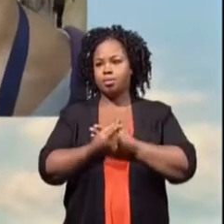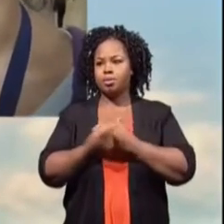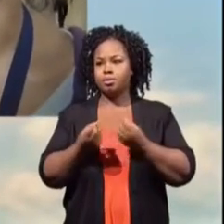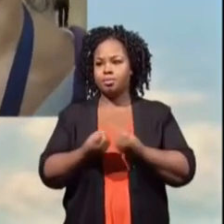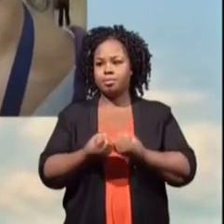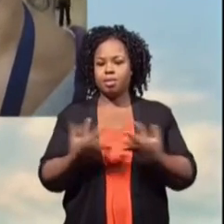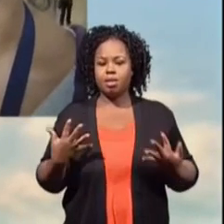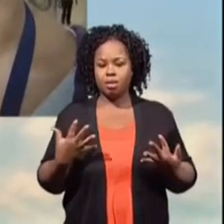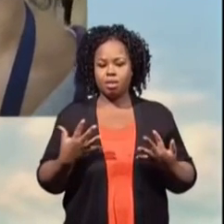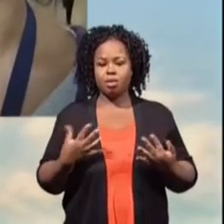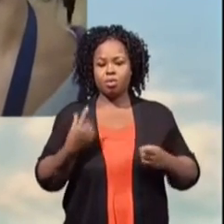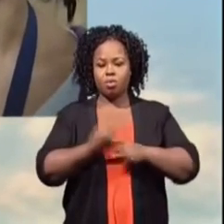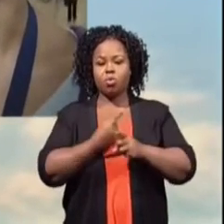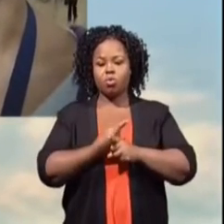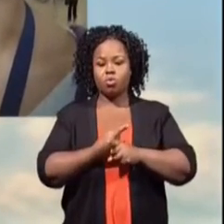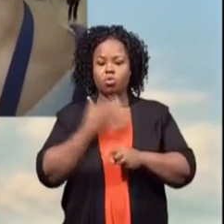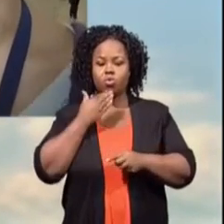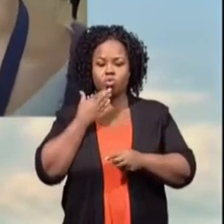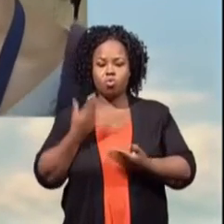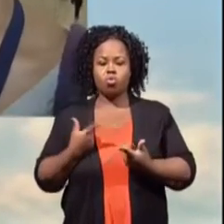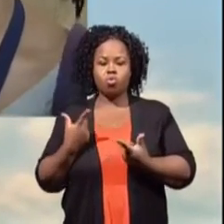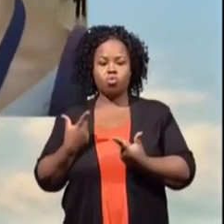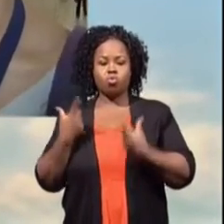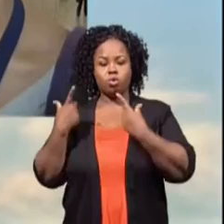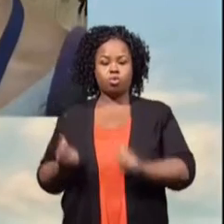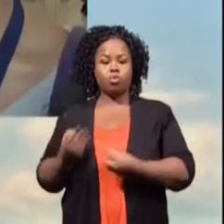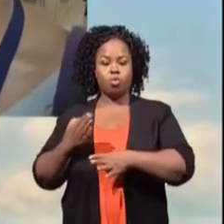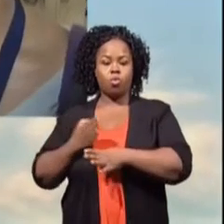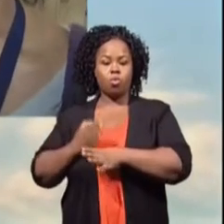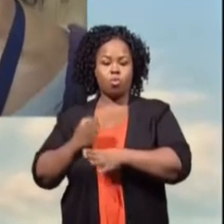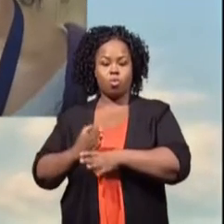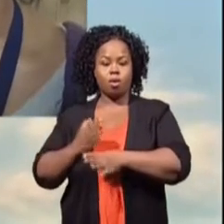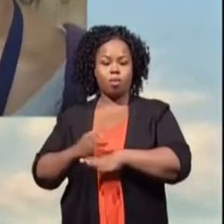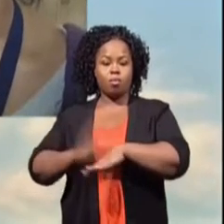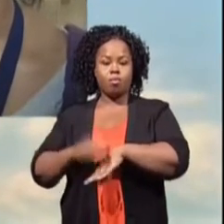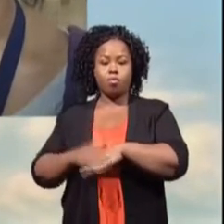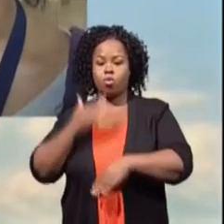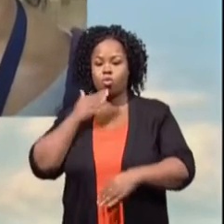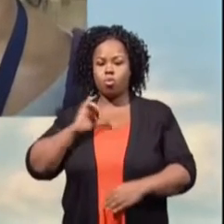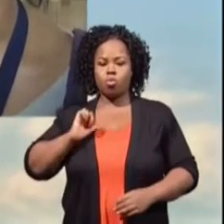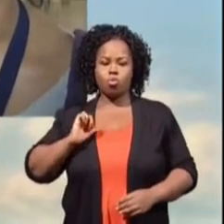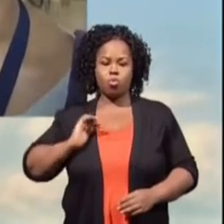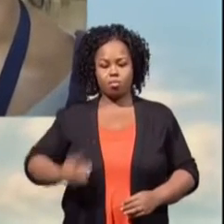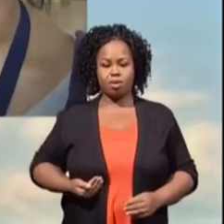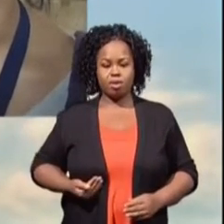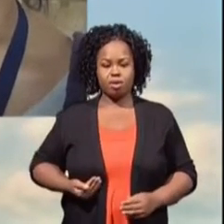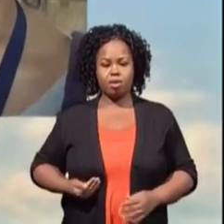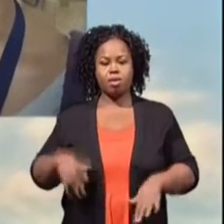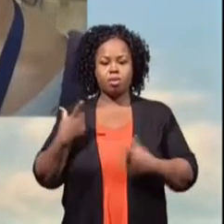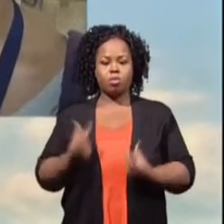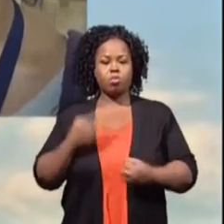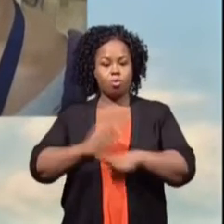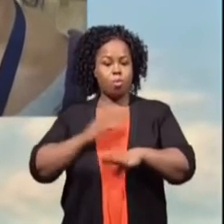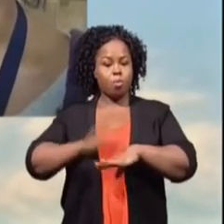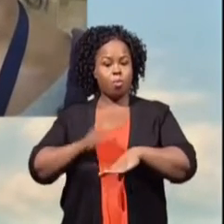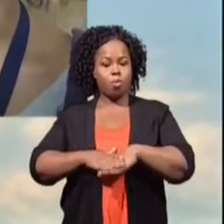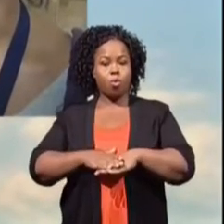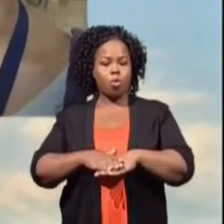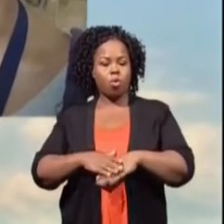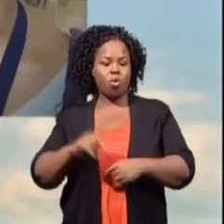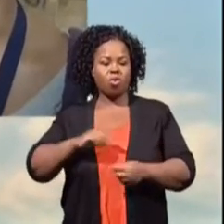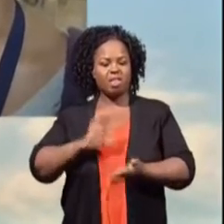van vrouwmensen is meer mensen wat in de huis zijn weer dan man-mens. Vrouwen doen